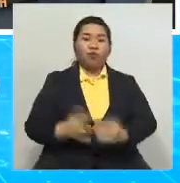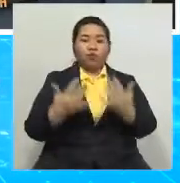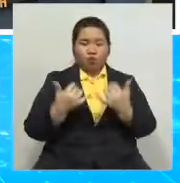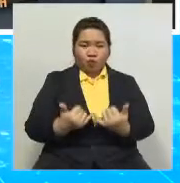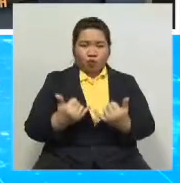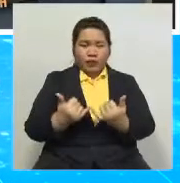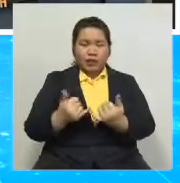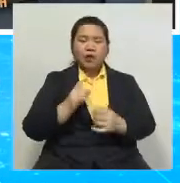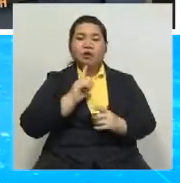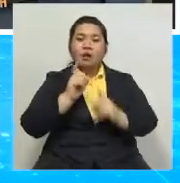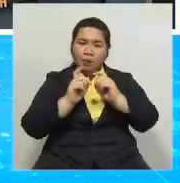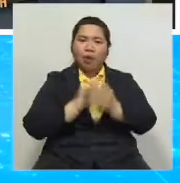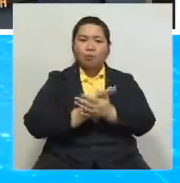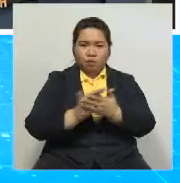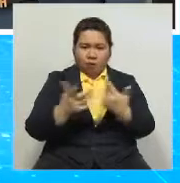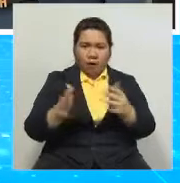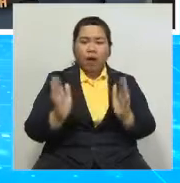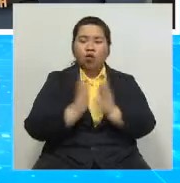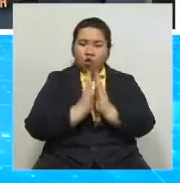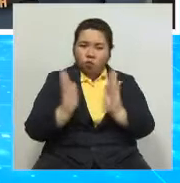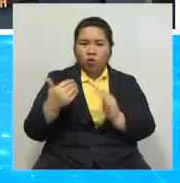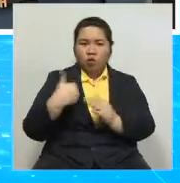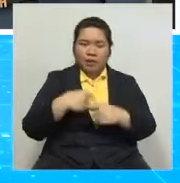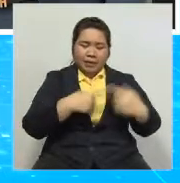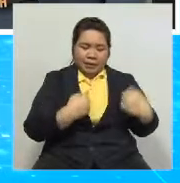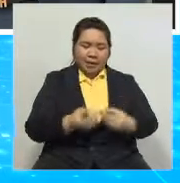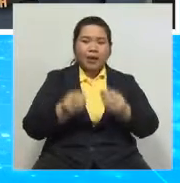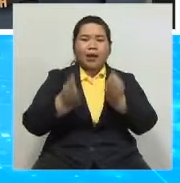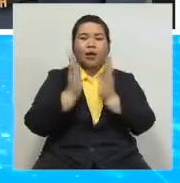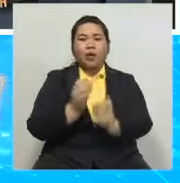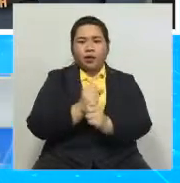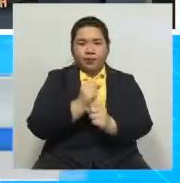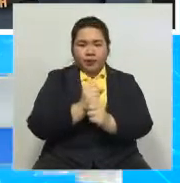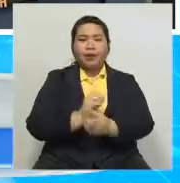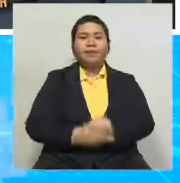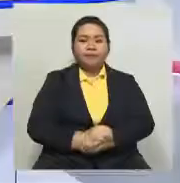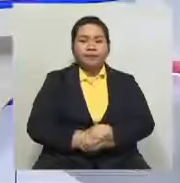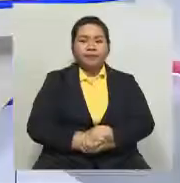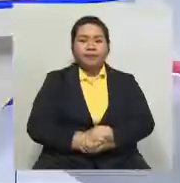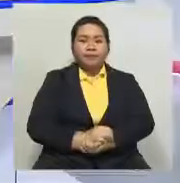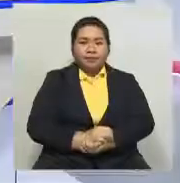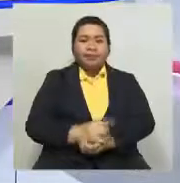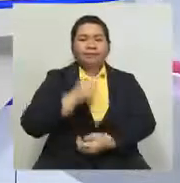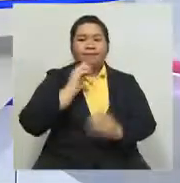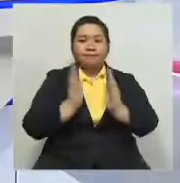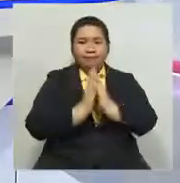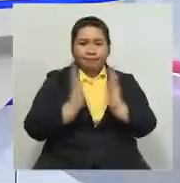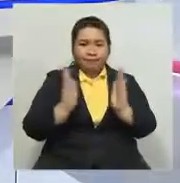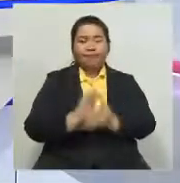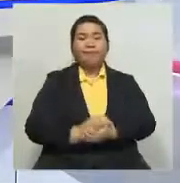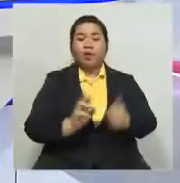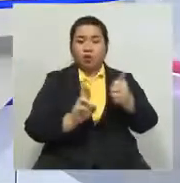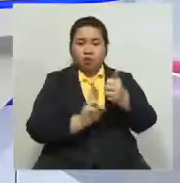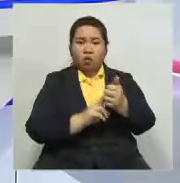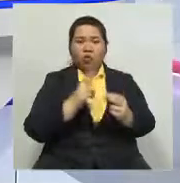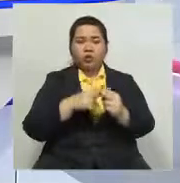จสอบเท่านี้ก่อนนะครับก็ขอเป็นกำลังใจให้เจ้าหนี้ทุกท่านนะครับท่านรองครับ ครับขอบคุณมากครับสวัสดีครับ ครับขอบพระคุณมากนะครับท่านร